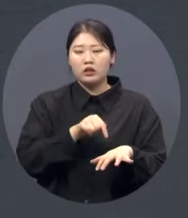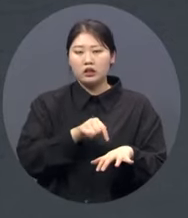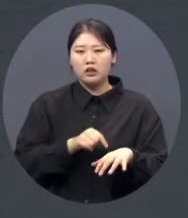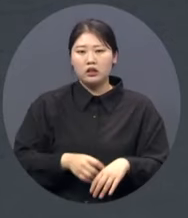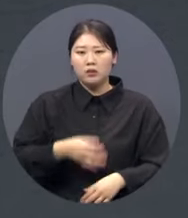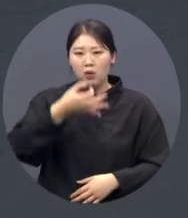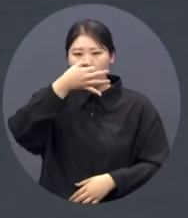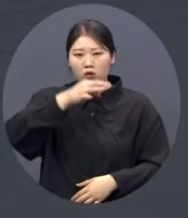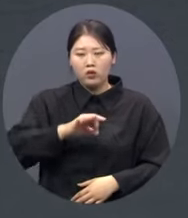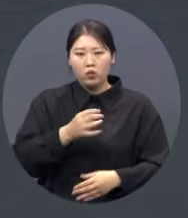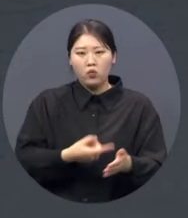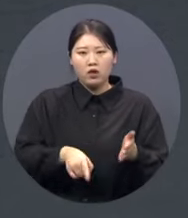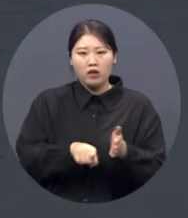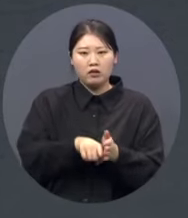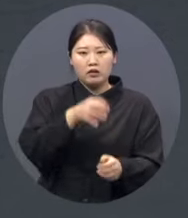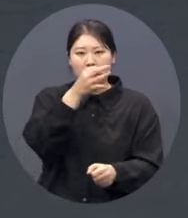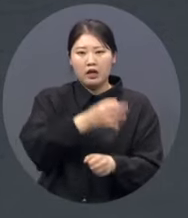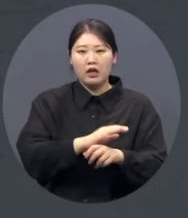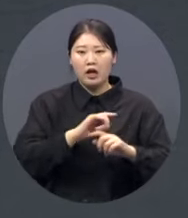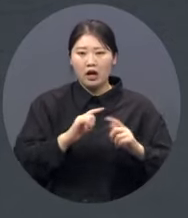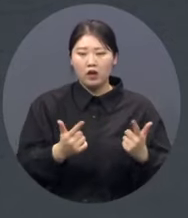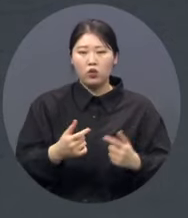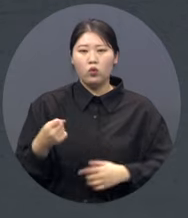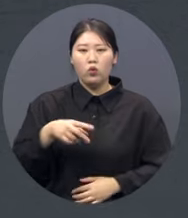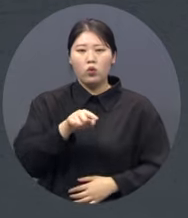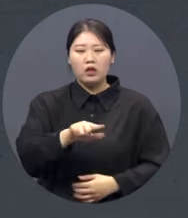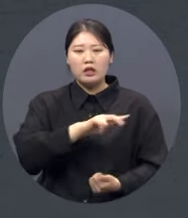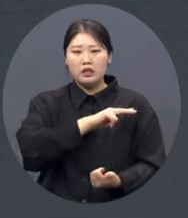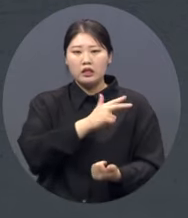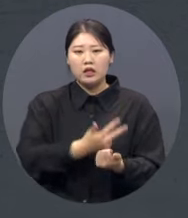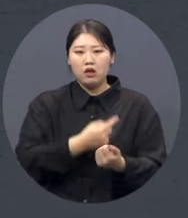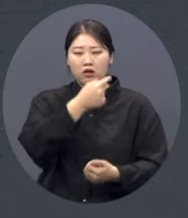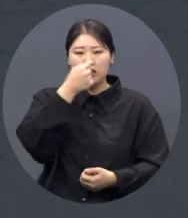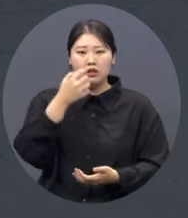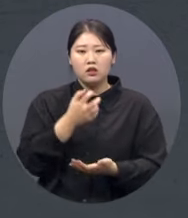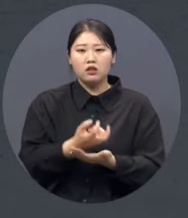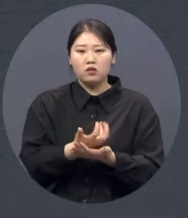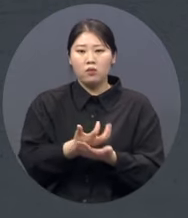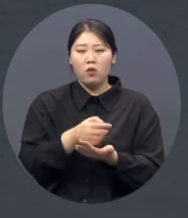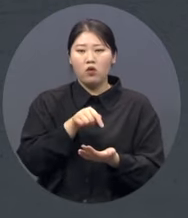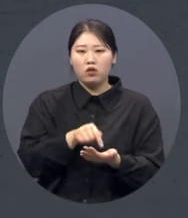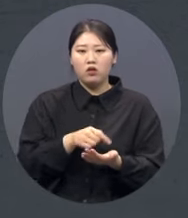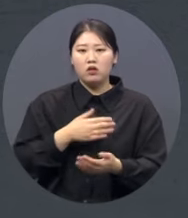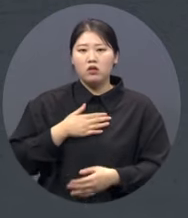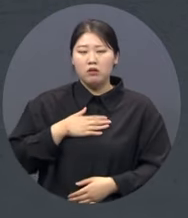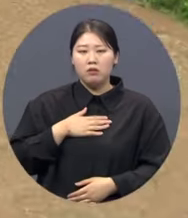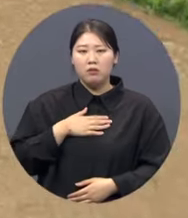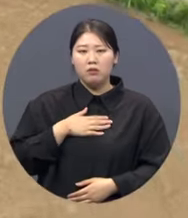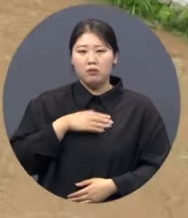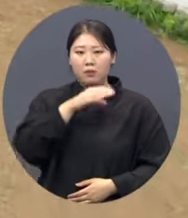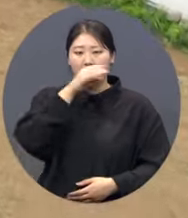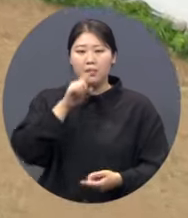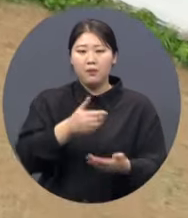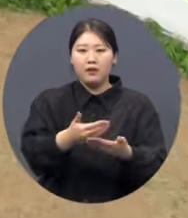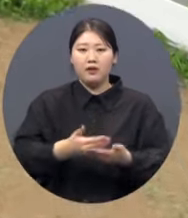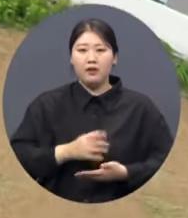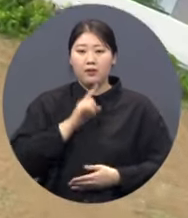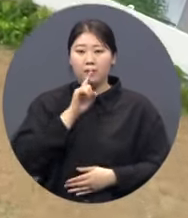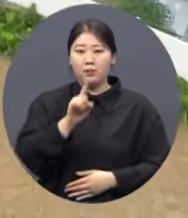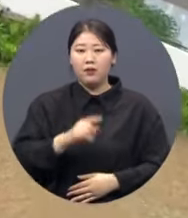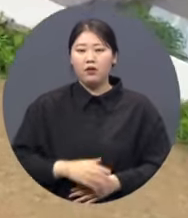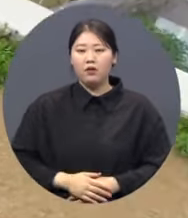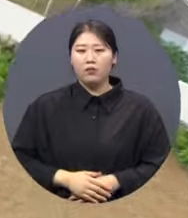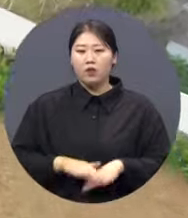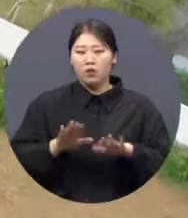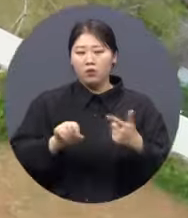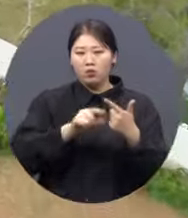않았고 농지 취득 자격 증명도 거짓이나 부정한 방법 없이 발급받았다는 겁니다 시장 인기 2년이 이달